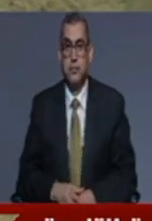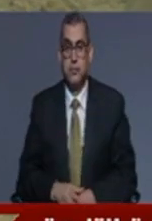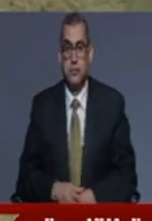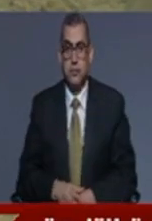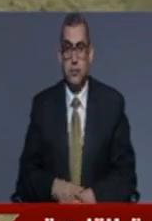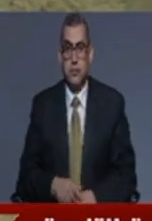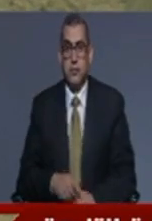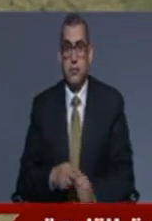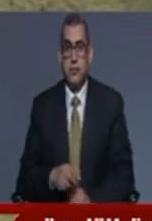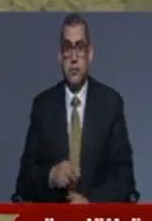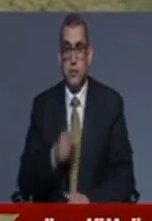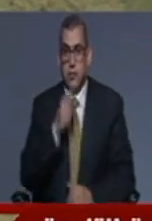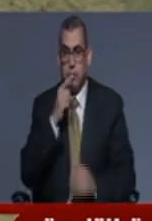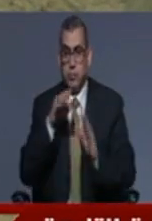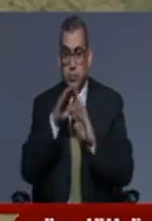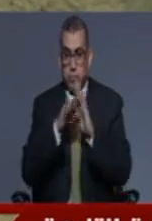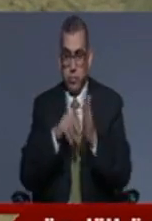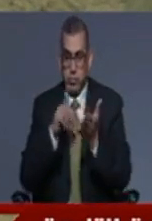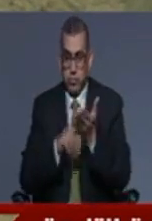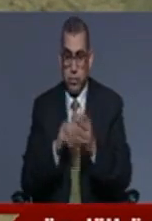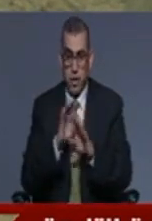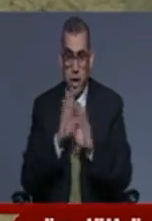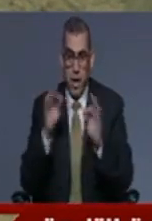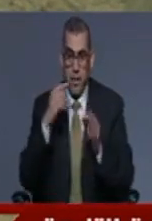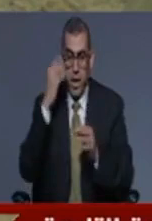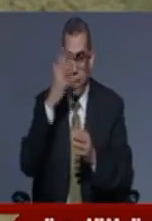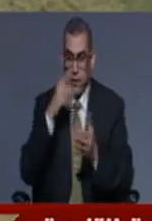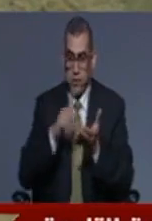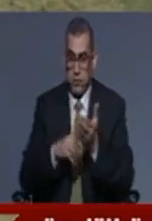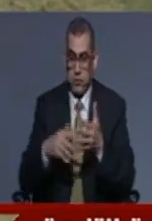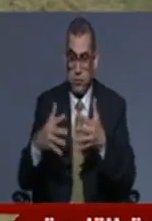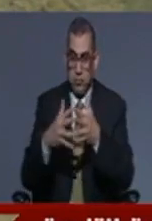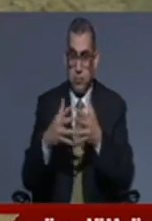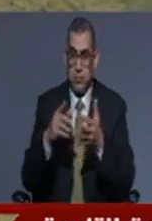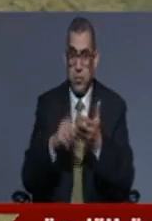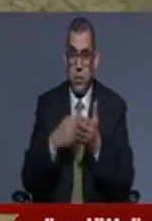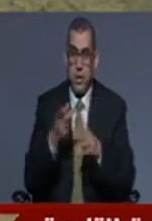والمهمة التنفيذية للمفوضية، بالإضافة إلى